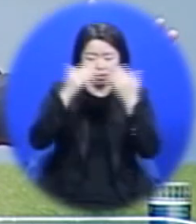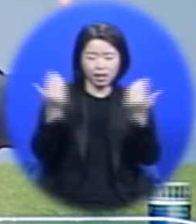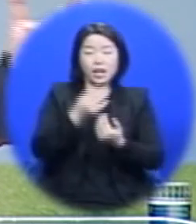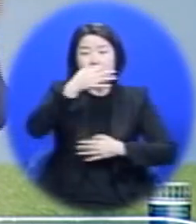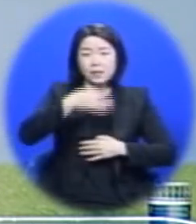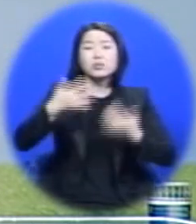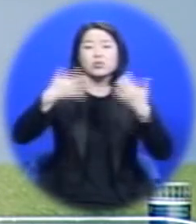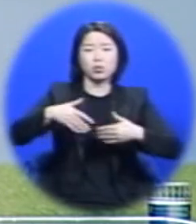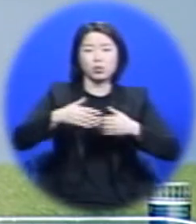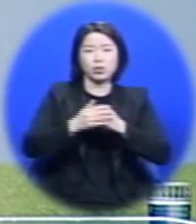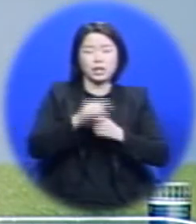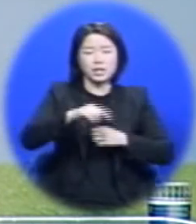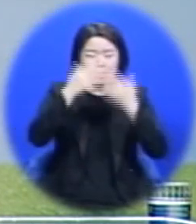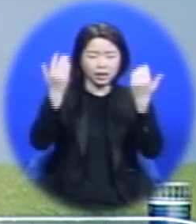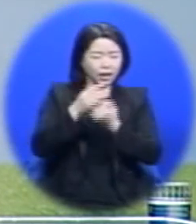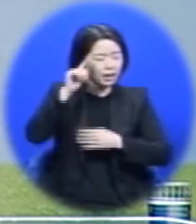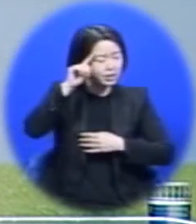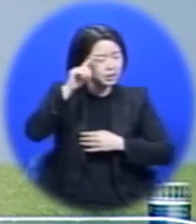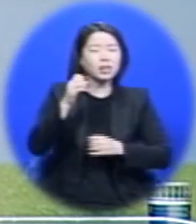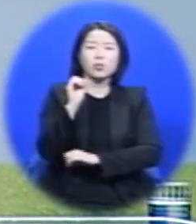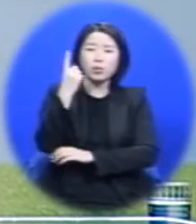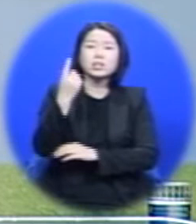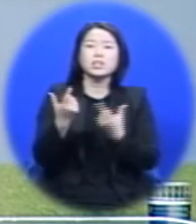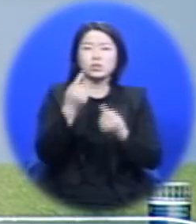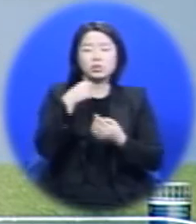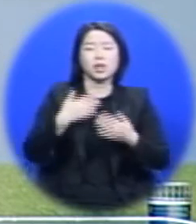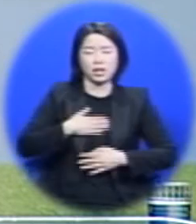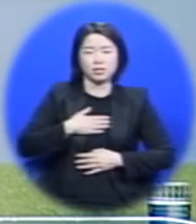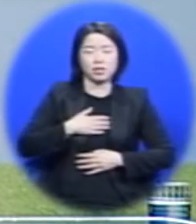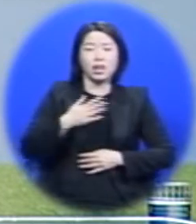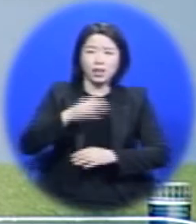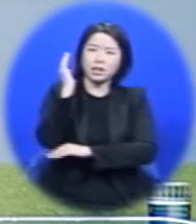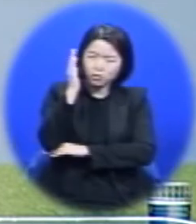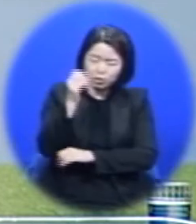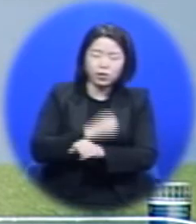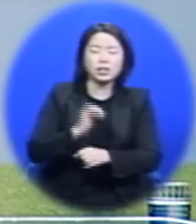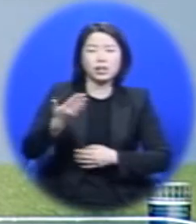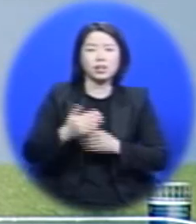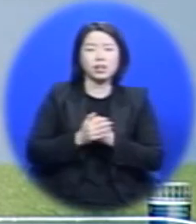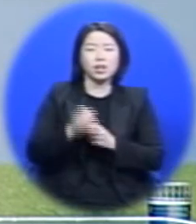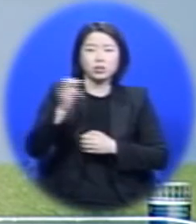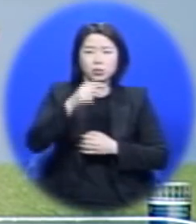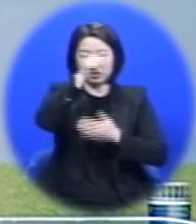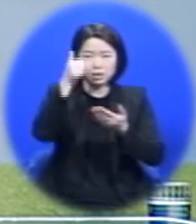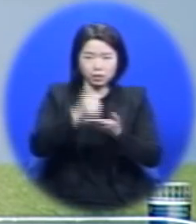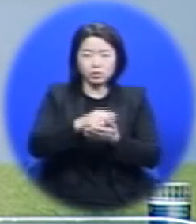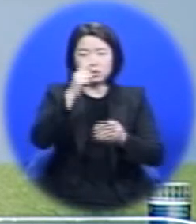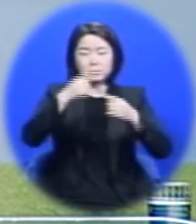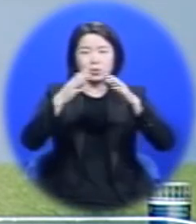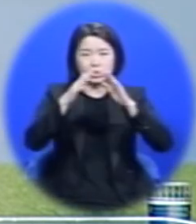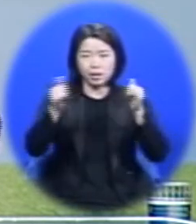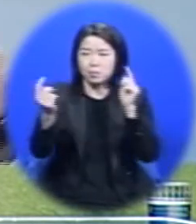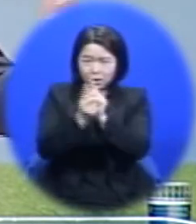알았어요. 내게 이게 다 스트레스 원인인 줄 알았습니다. 제가 늘 설교해야지요. 그리고 우리 장로님과 교우들을